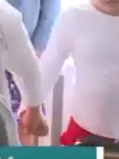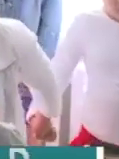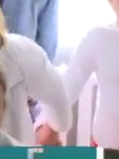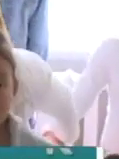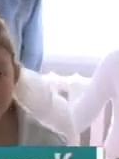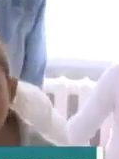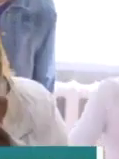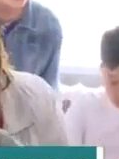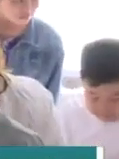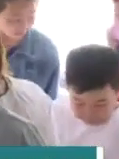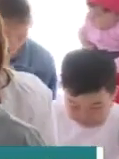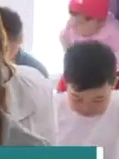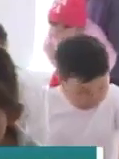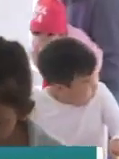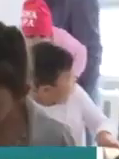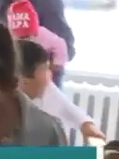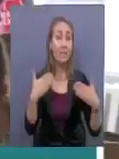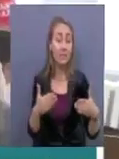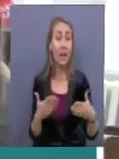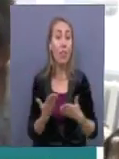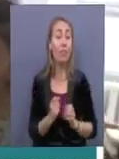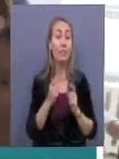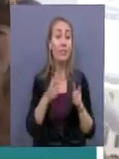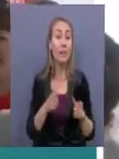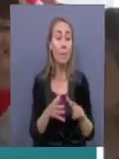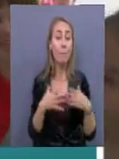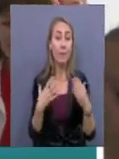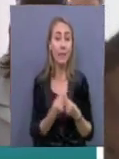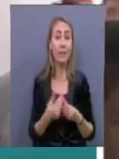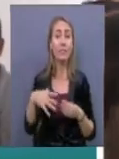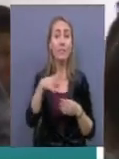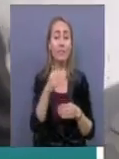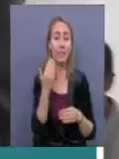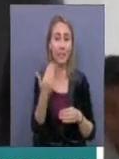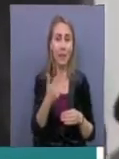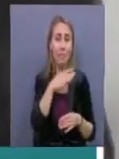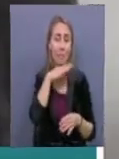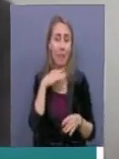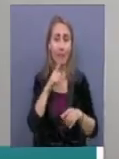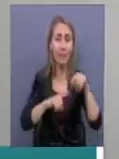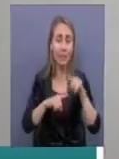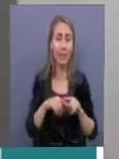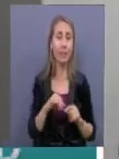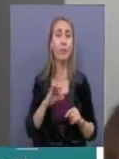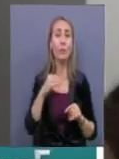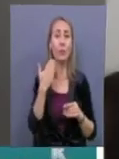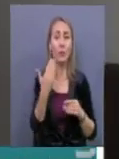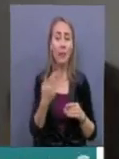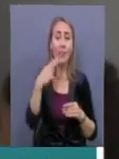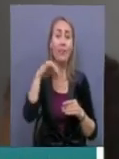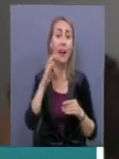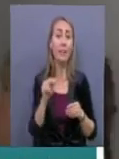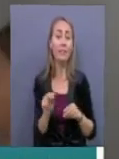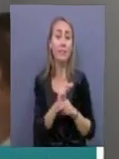көппалалы отбасылардың талай жылдар бойы армандаған көптен күткен бақыты. Бұл ретте бақыт әлбетте пәтерсіз,